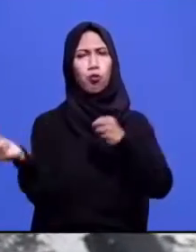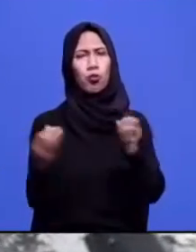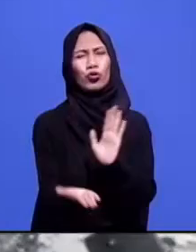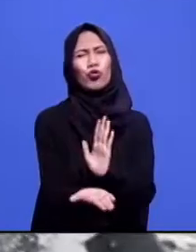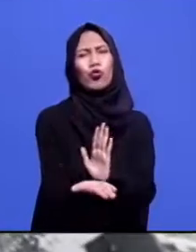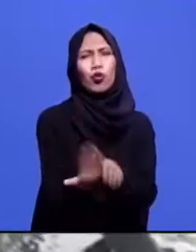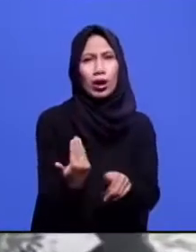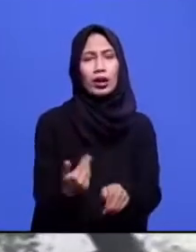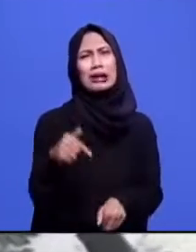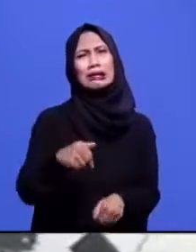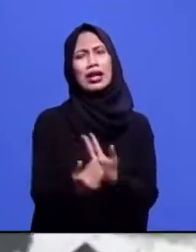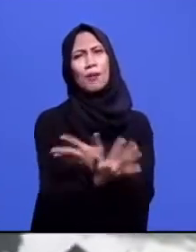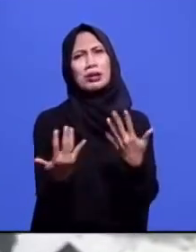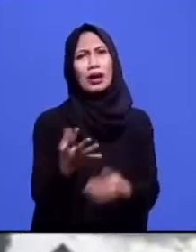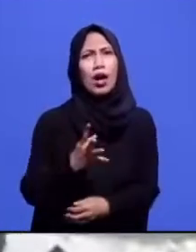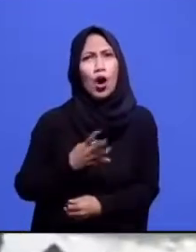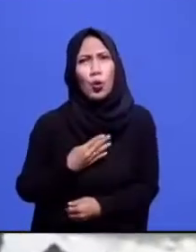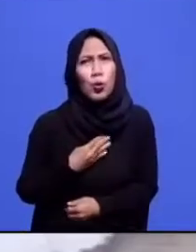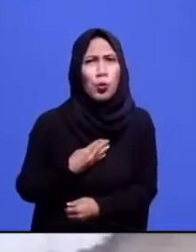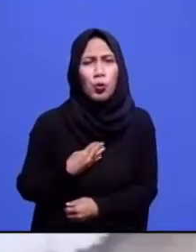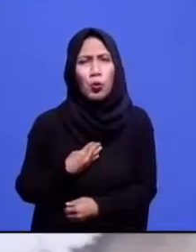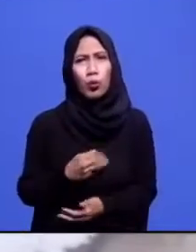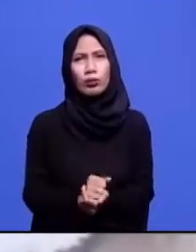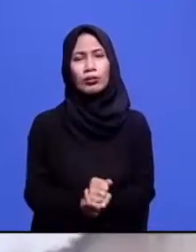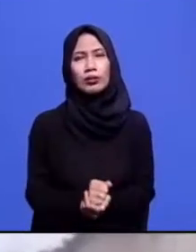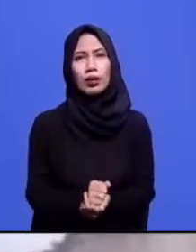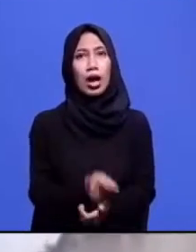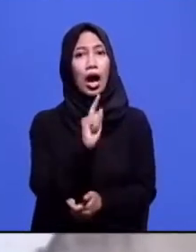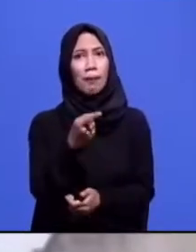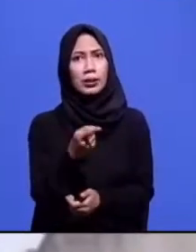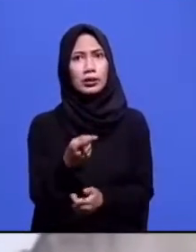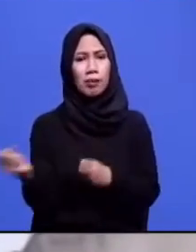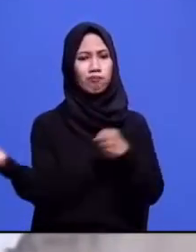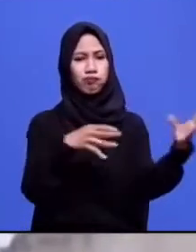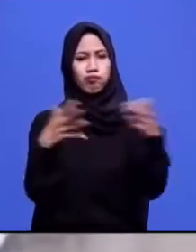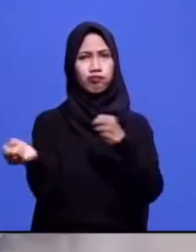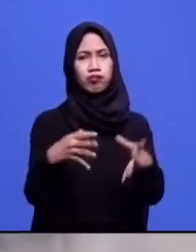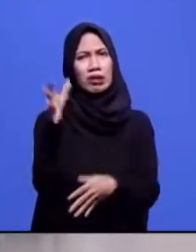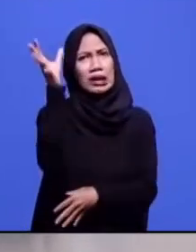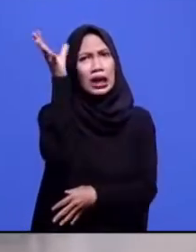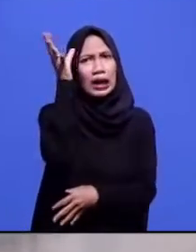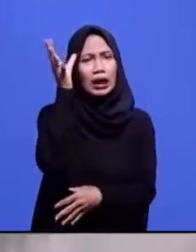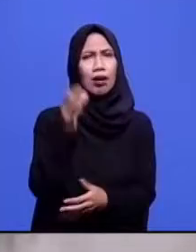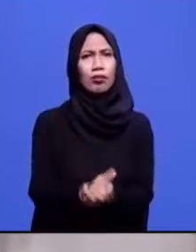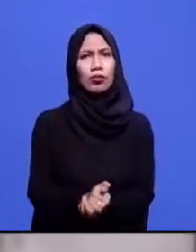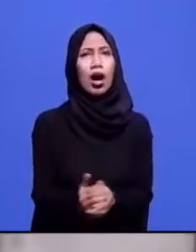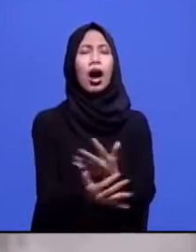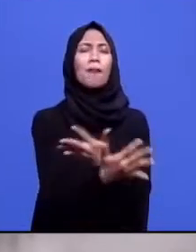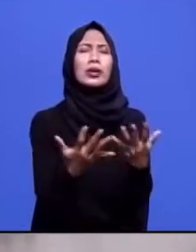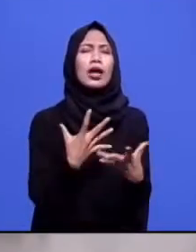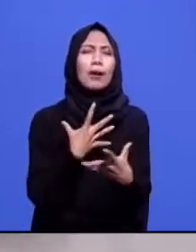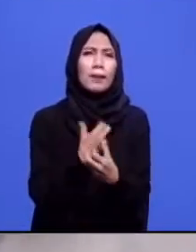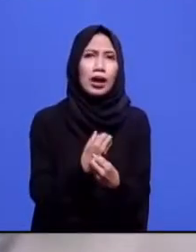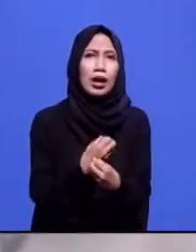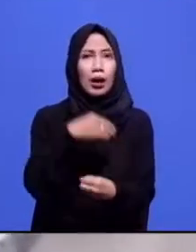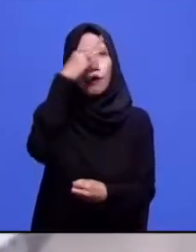membuat warga kini resah. Stefanus Wangge melaporkan, belum diketahui pemicu terjadinya tawuran. Warga berharap kepolisian melakukan